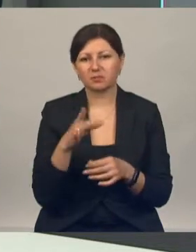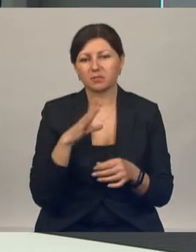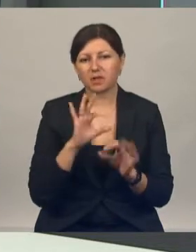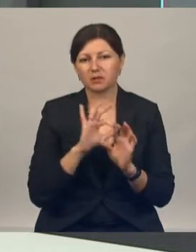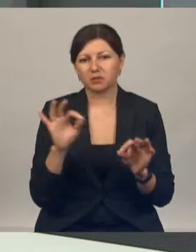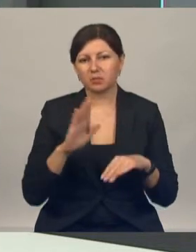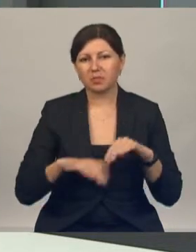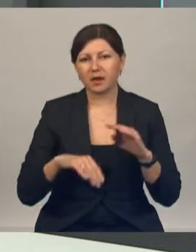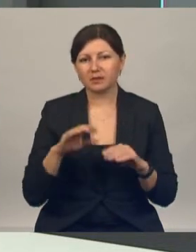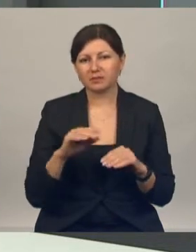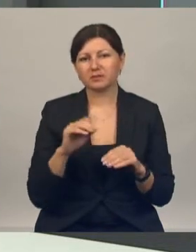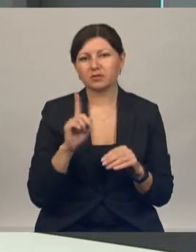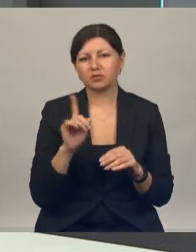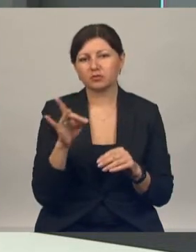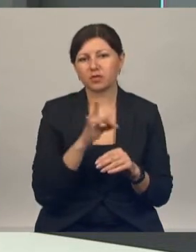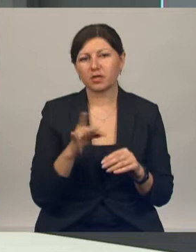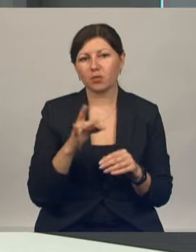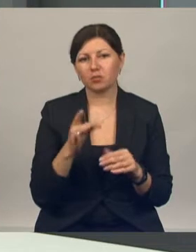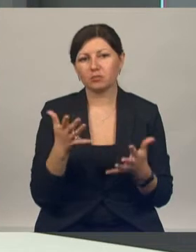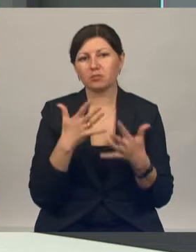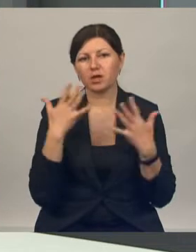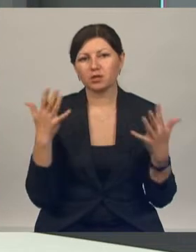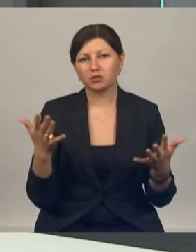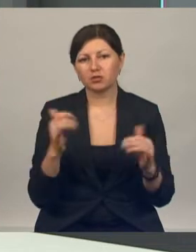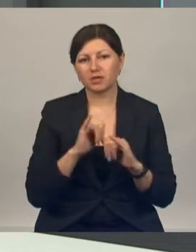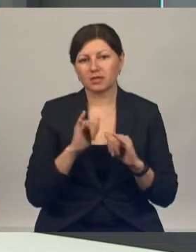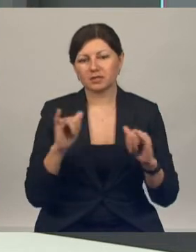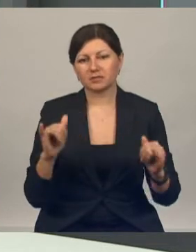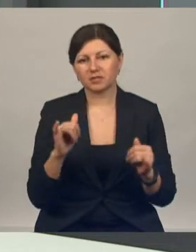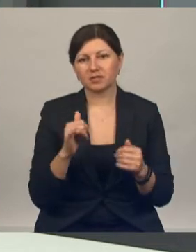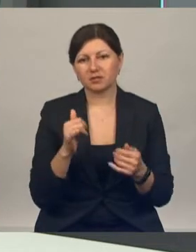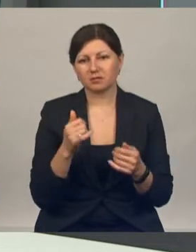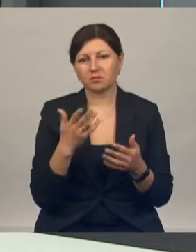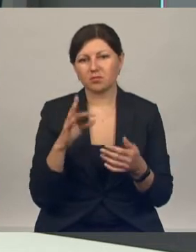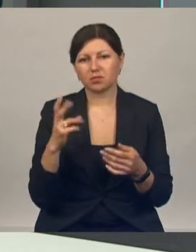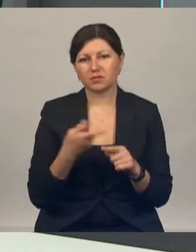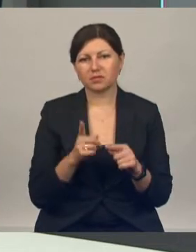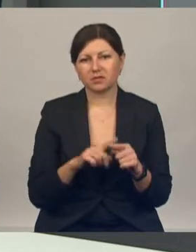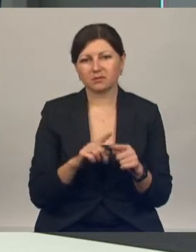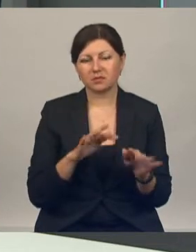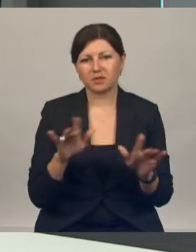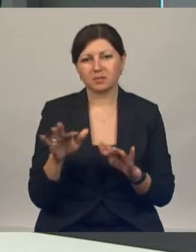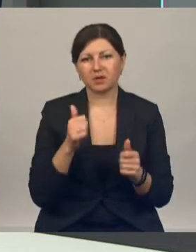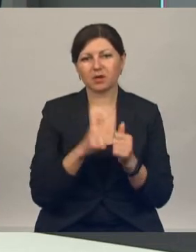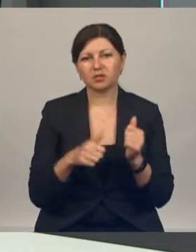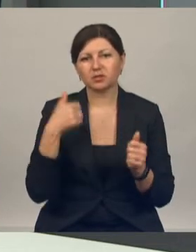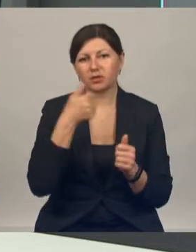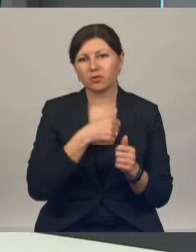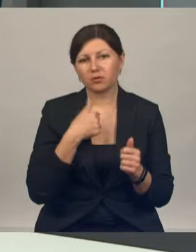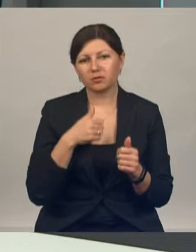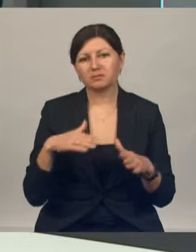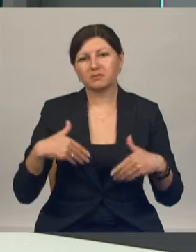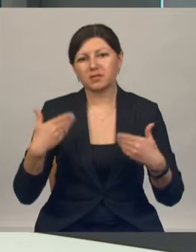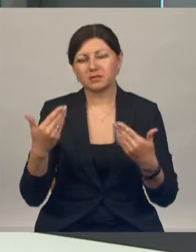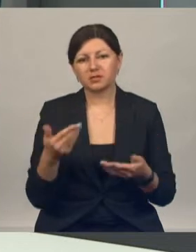что регион получает очень большое развитие после подобного мероприятия. Мы каждый год составляем как бы